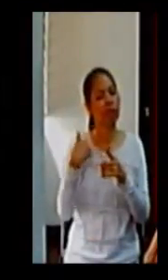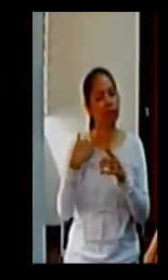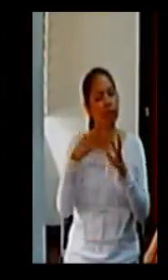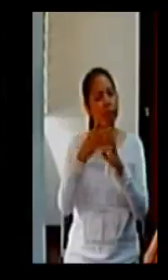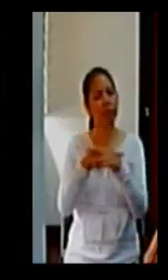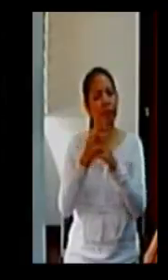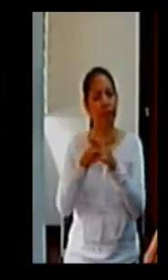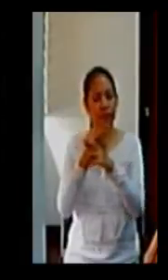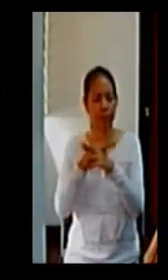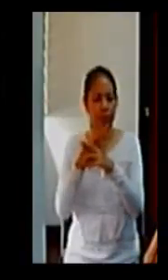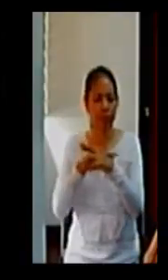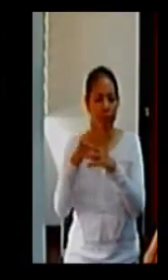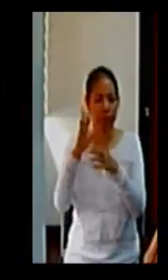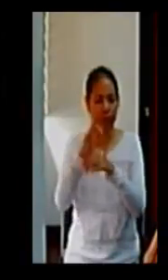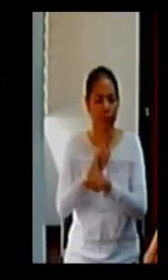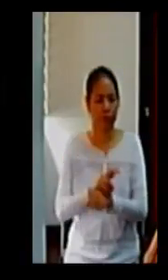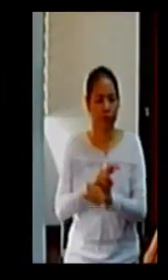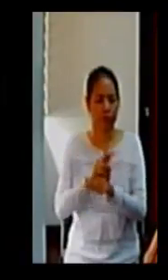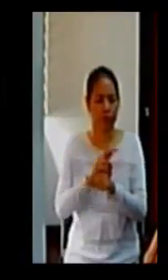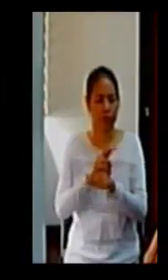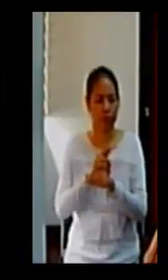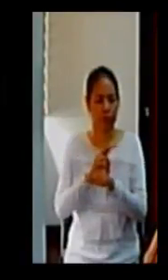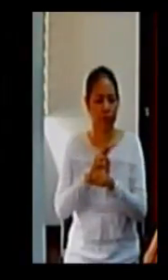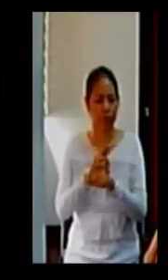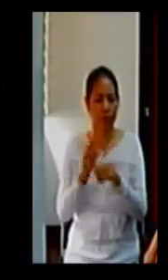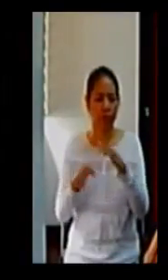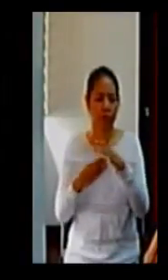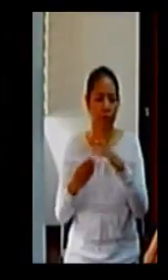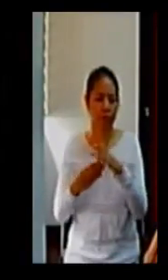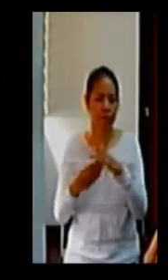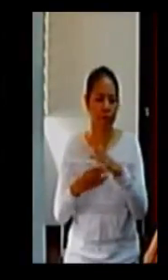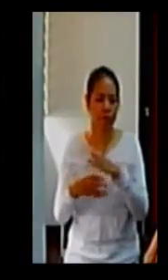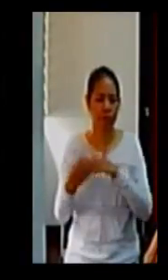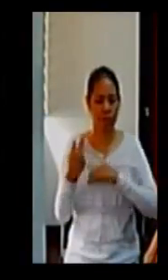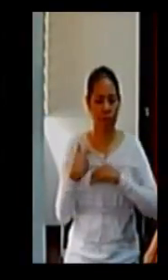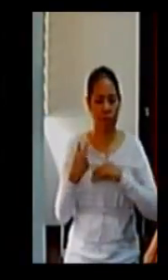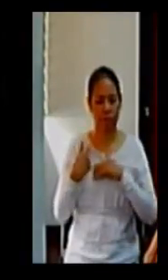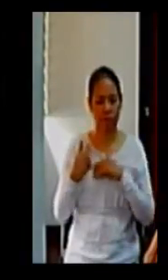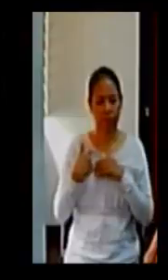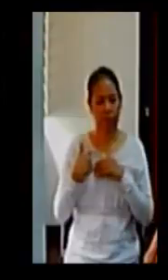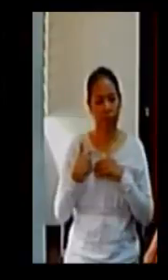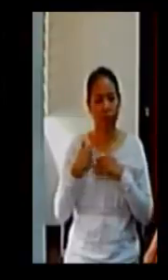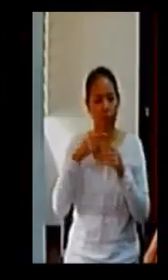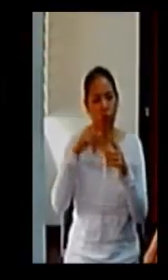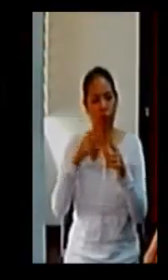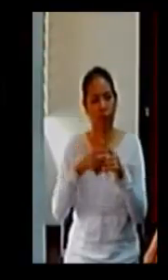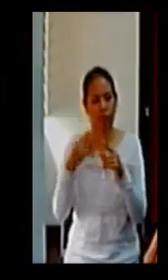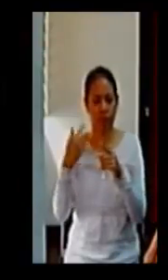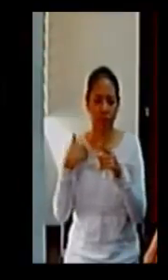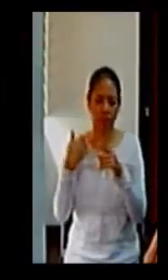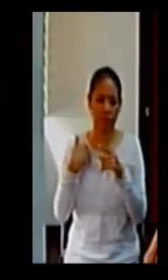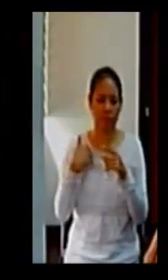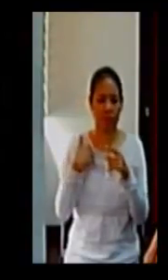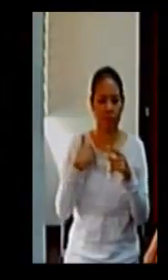yung panahon nga na napepredict natin kung kailan yung tag-ulan o magtatag-ulan na at kailan